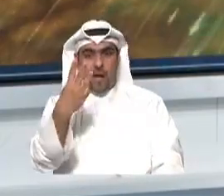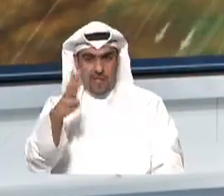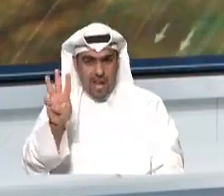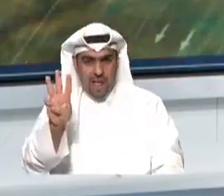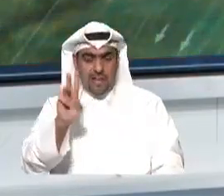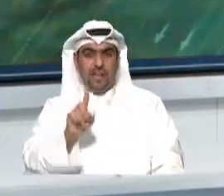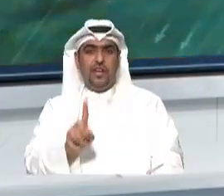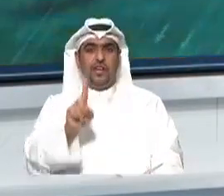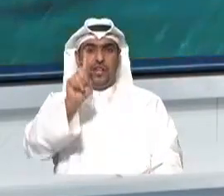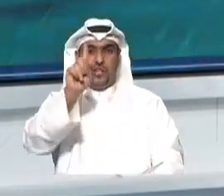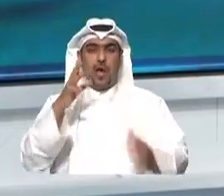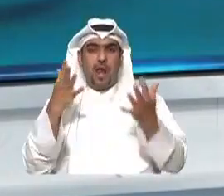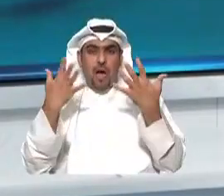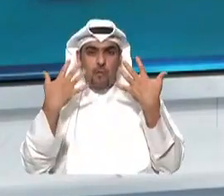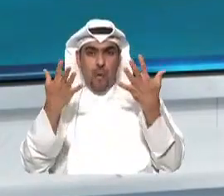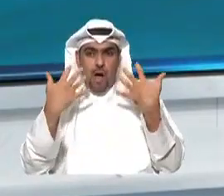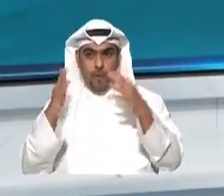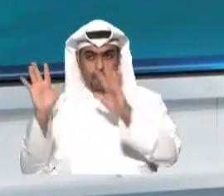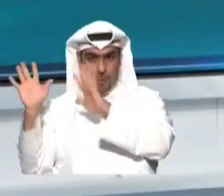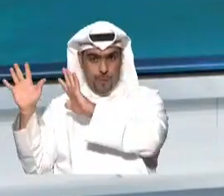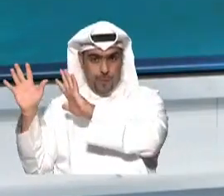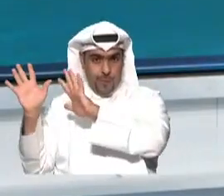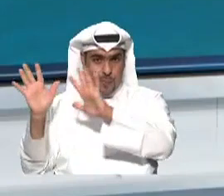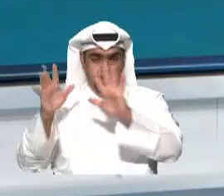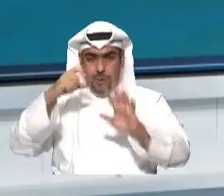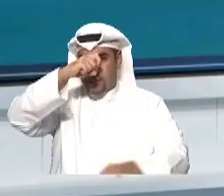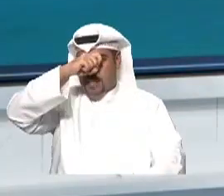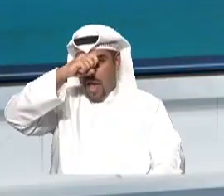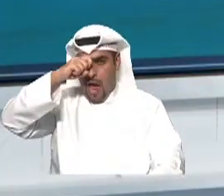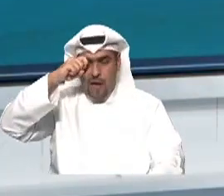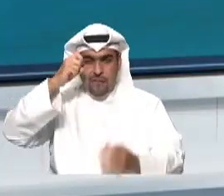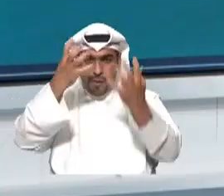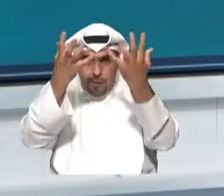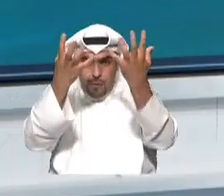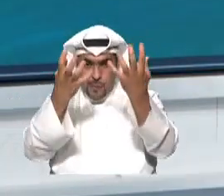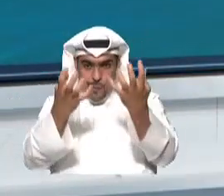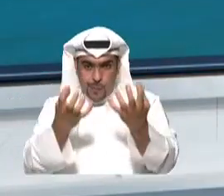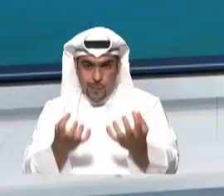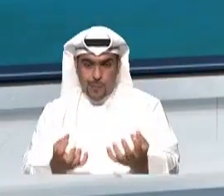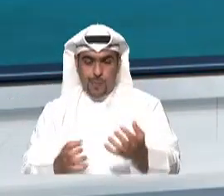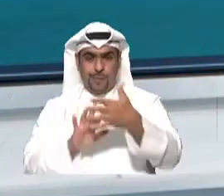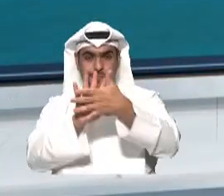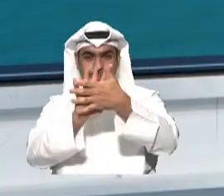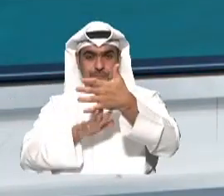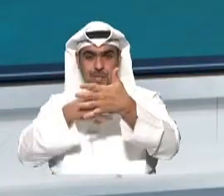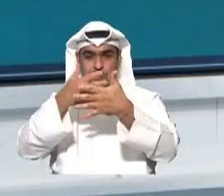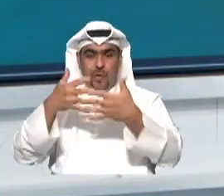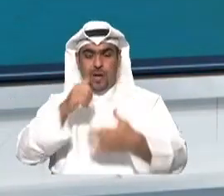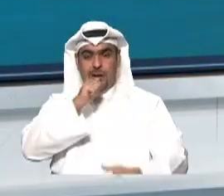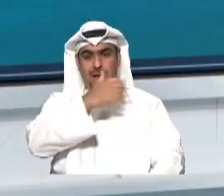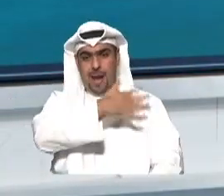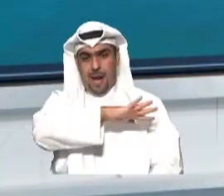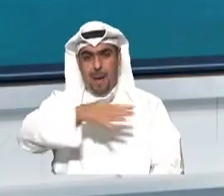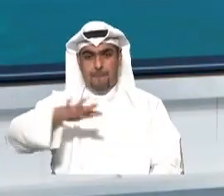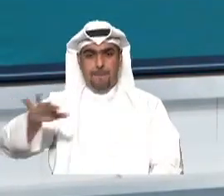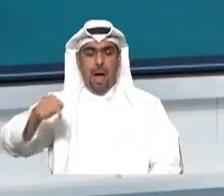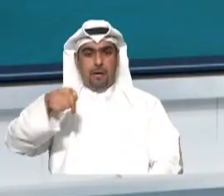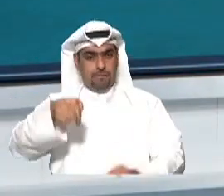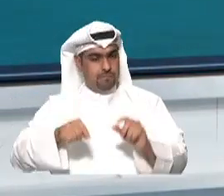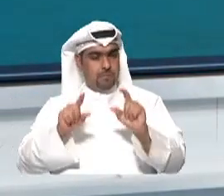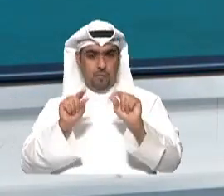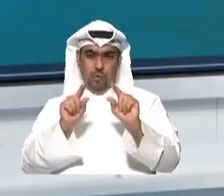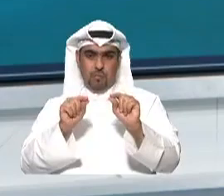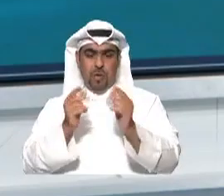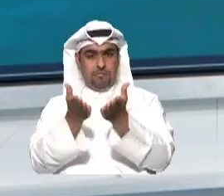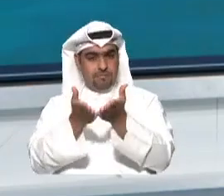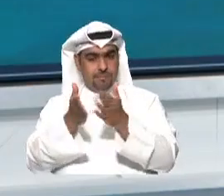المقبلة إن شاء الله. الأجواء البحرية إن شاء الله خلال 24 ساعة القادمة جيدة لممارسة أي نشاط بحري، وحالة البحر خفيف إلى معتدل